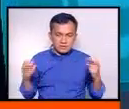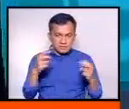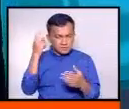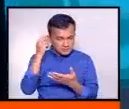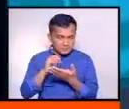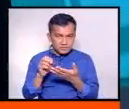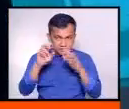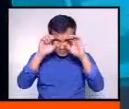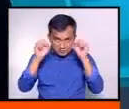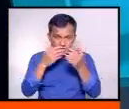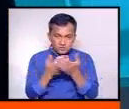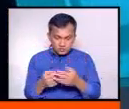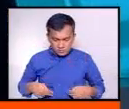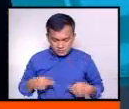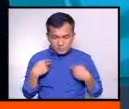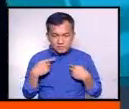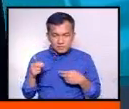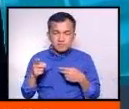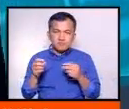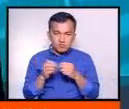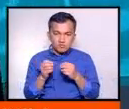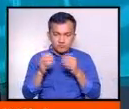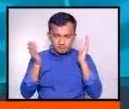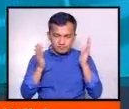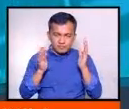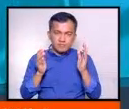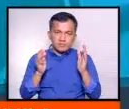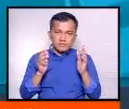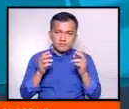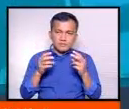sa Pangulo good health para makapaglingkod pa sa publiko.